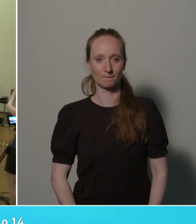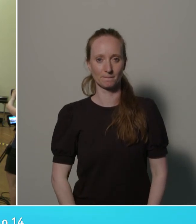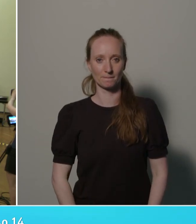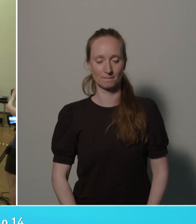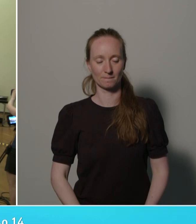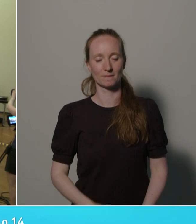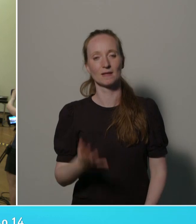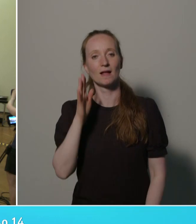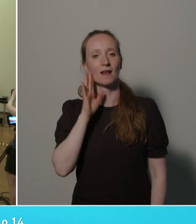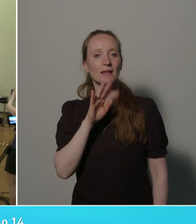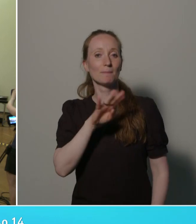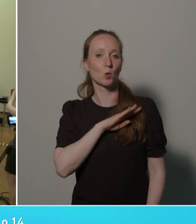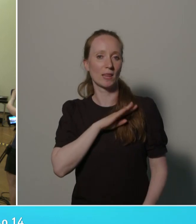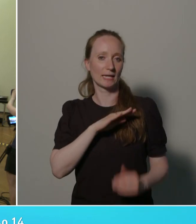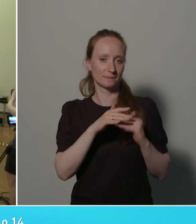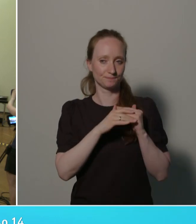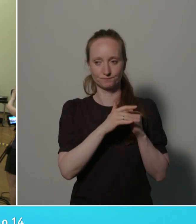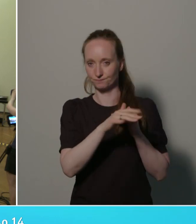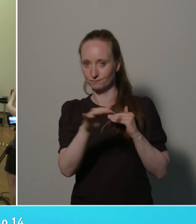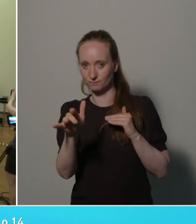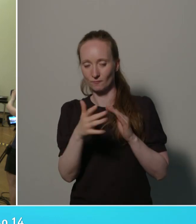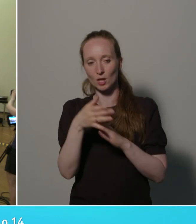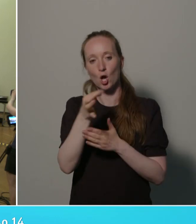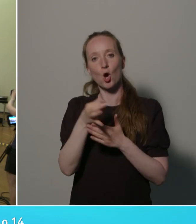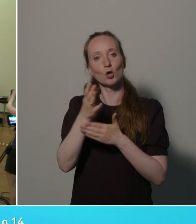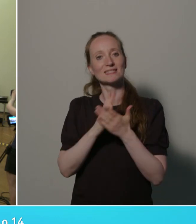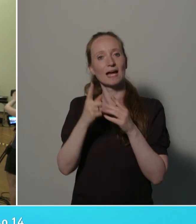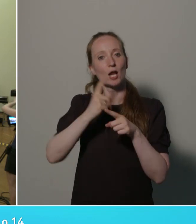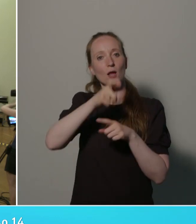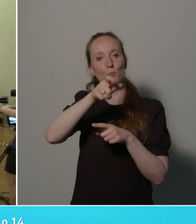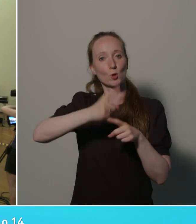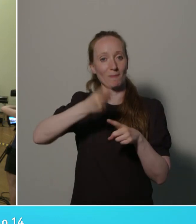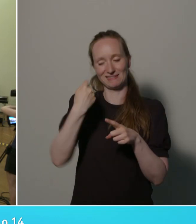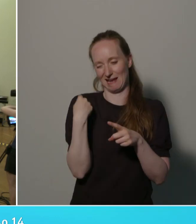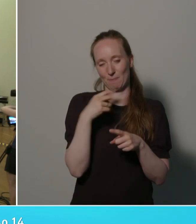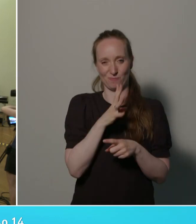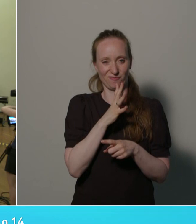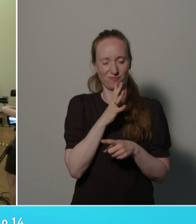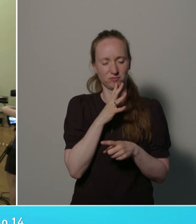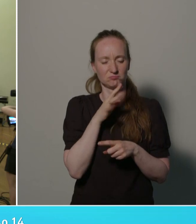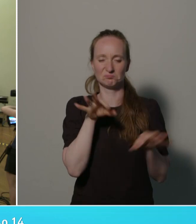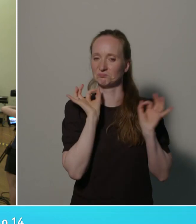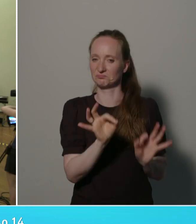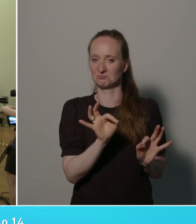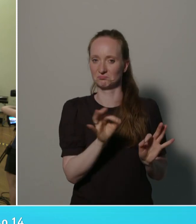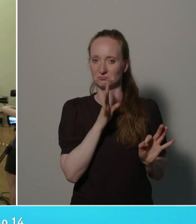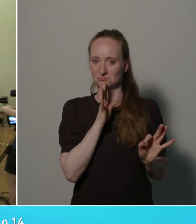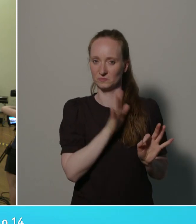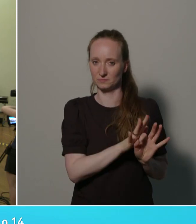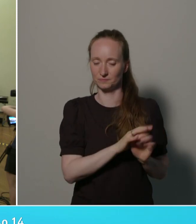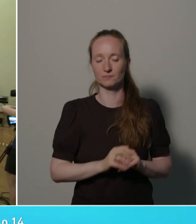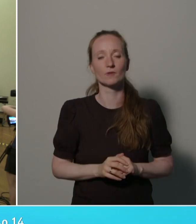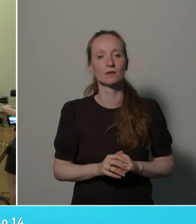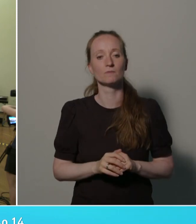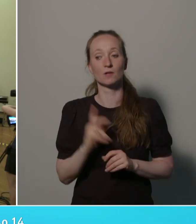Ja, liebe Kolleginnen und Kollegen, ich denke, der Ortsteilbürgermeister hat das schon auch ganz gut auf den Punkt gebracht. Grundsätzlich begrüßen auch